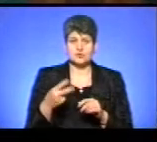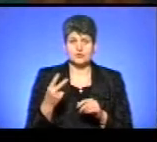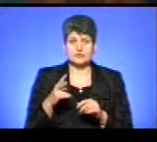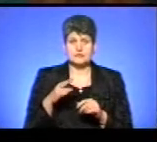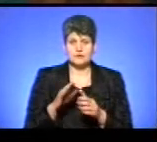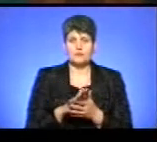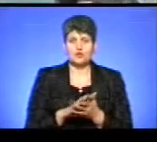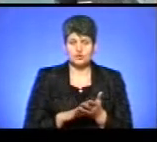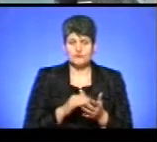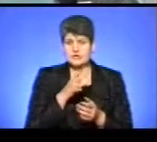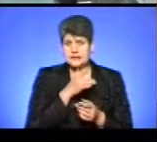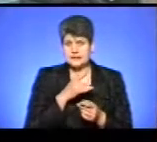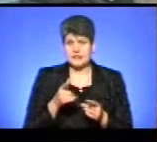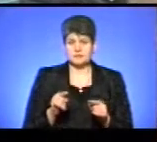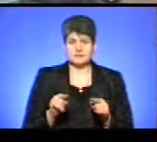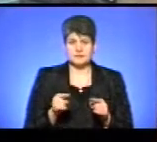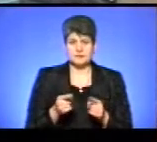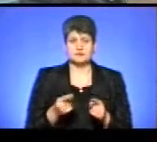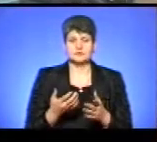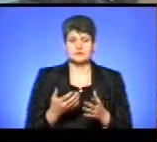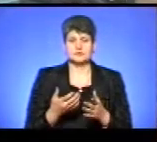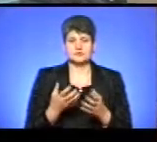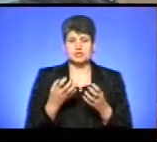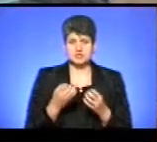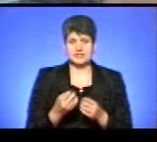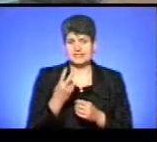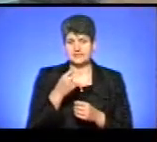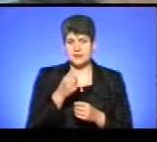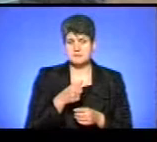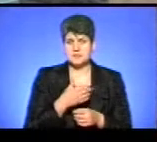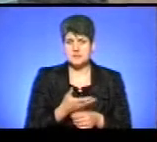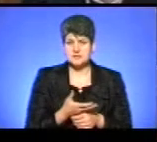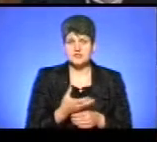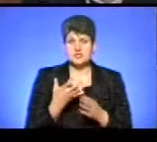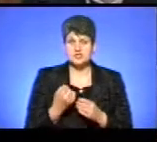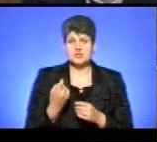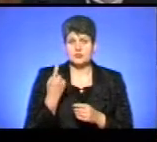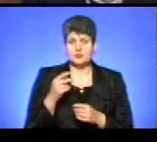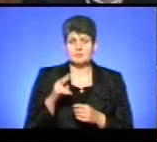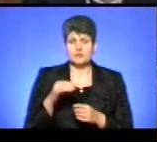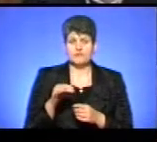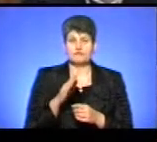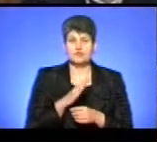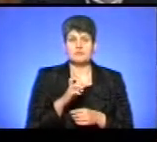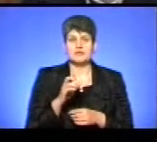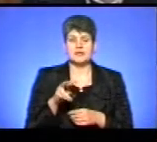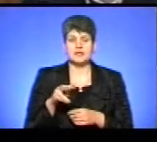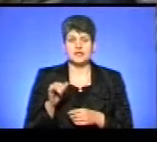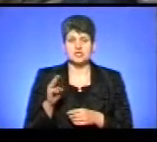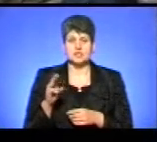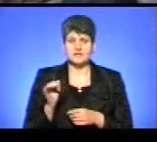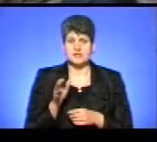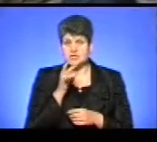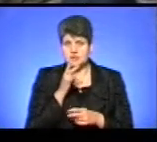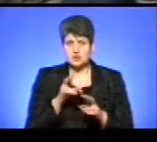суд продовжив термін тривання під вартою Сергія Терендеха ще на 2 місяці. Ще один підозрюваний – Володимир Білашевич – на час розслідування